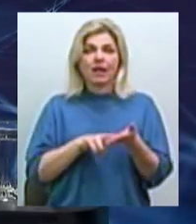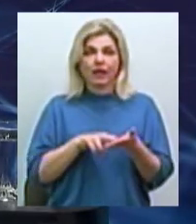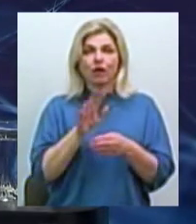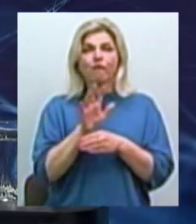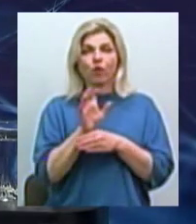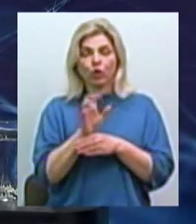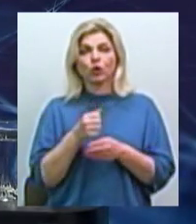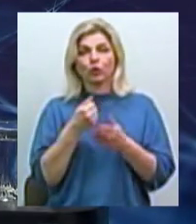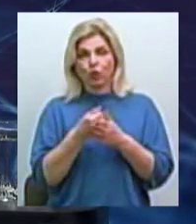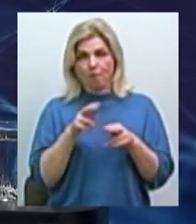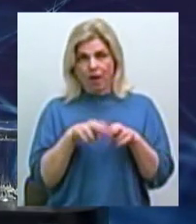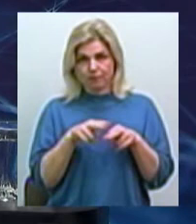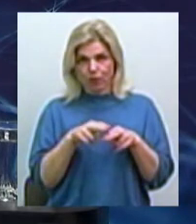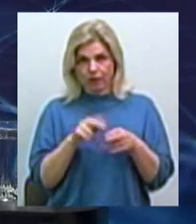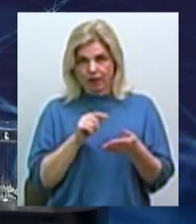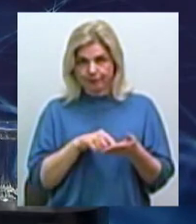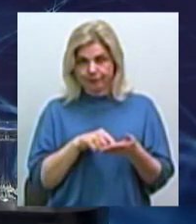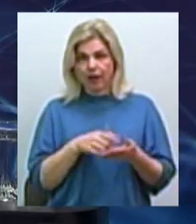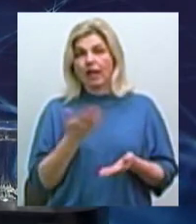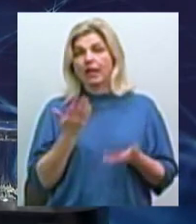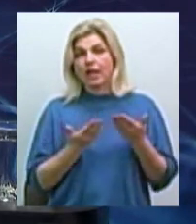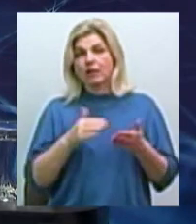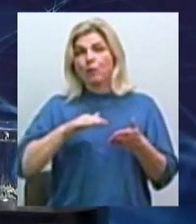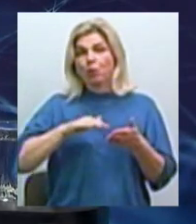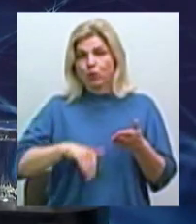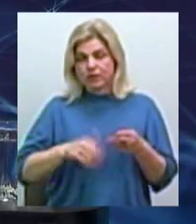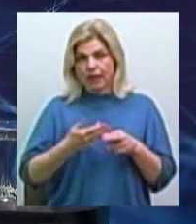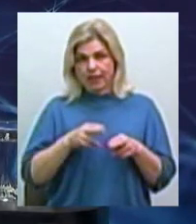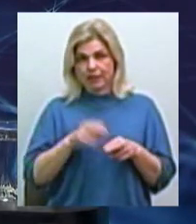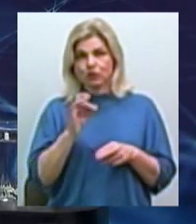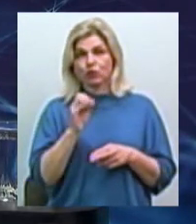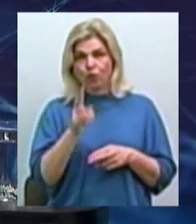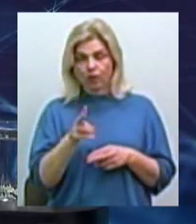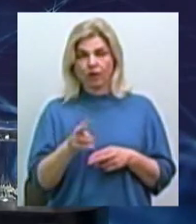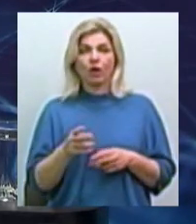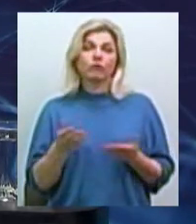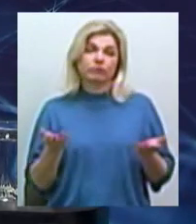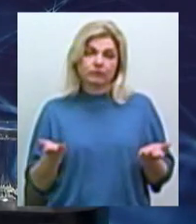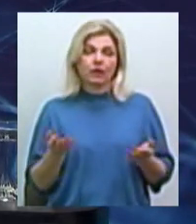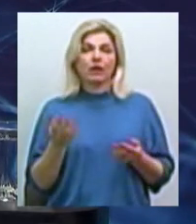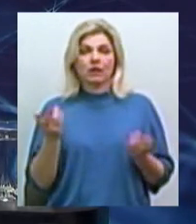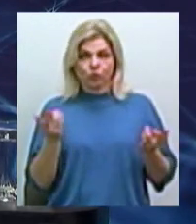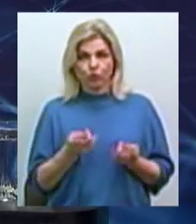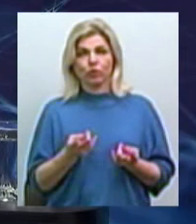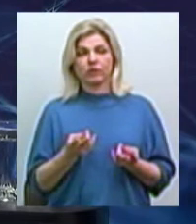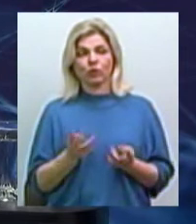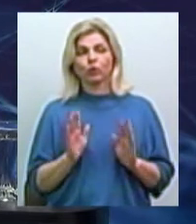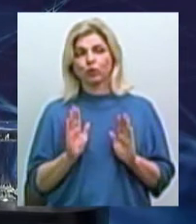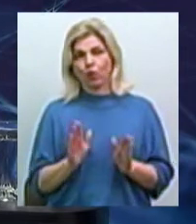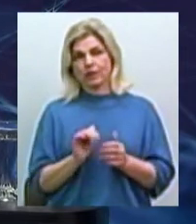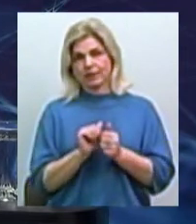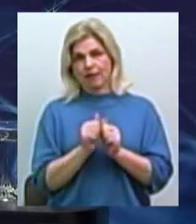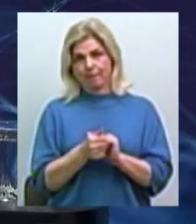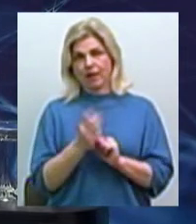фотокартку до паспорта. Якщо ж вона пропустила цей термін, то тоді тільки заміна